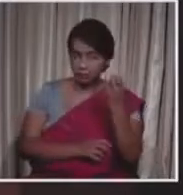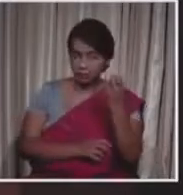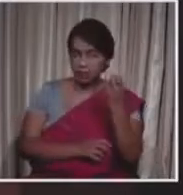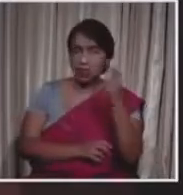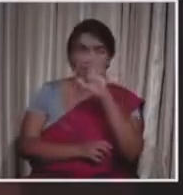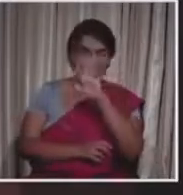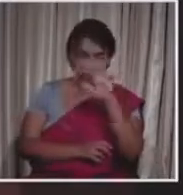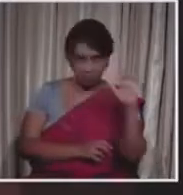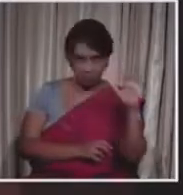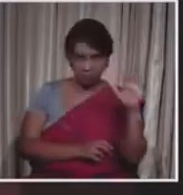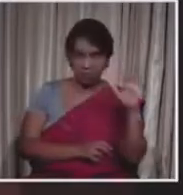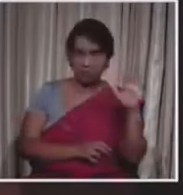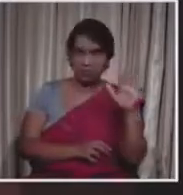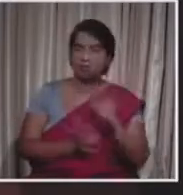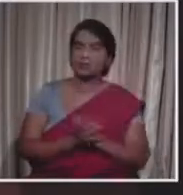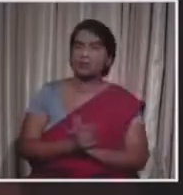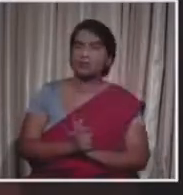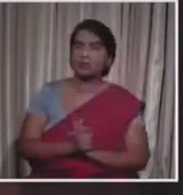2019